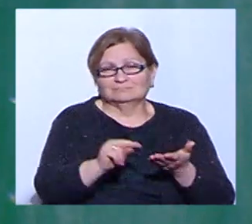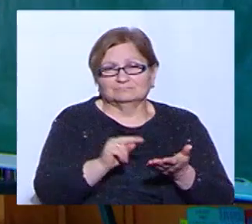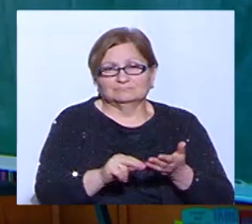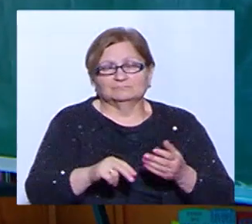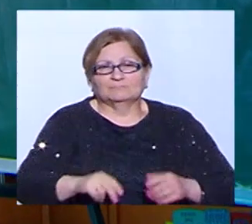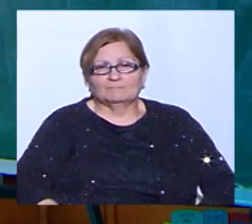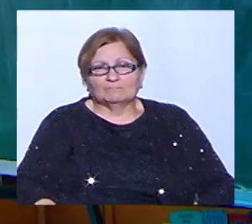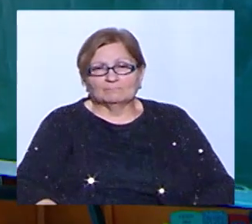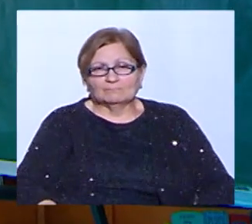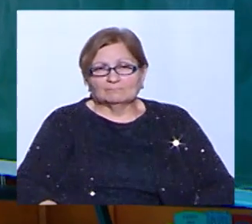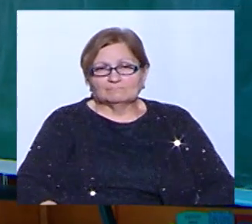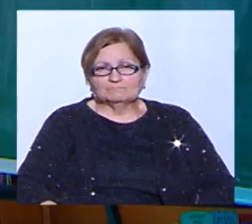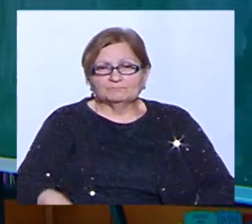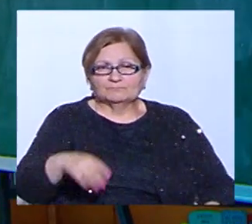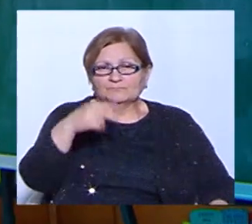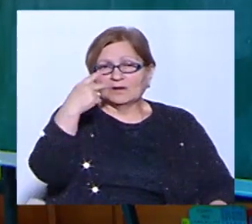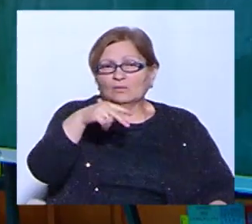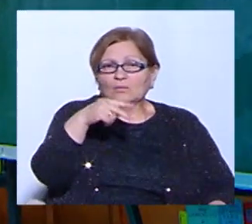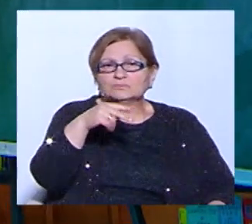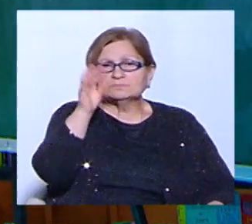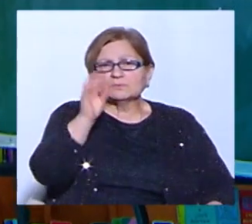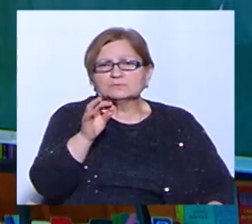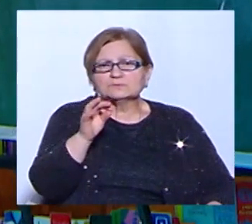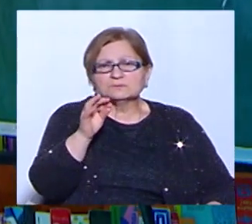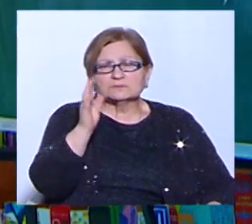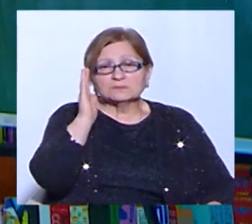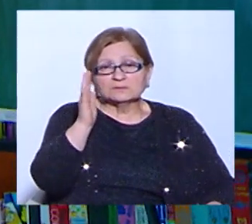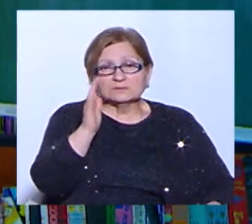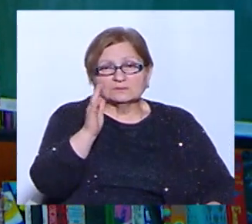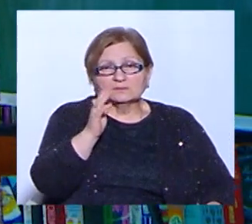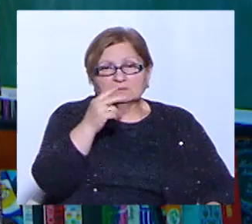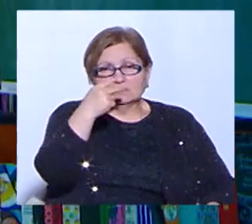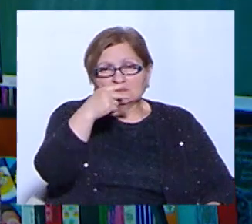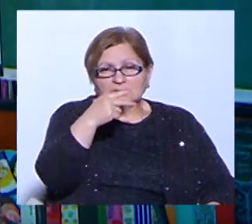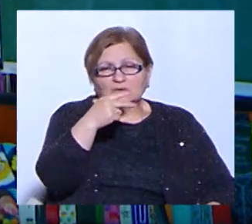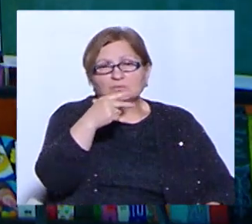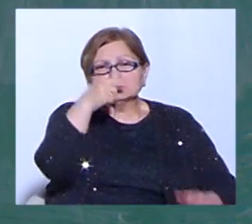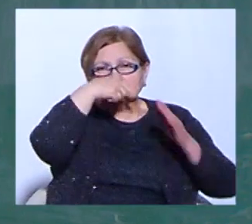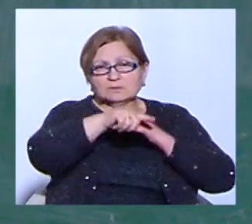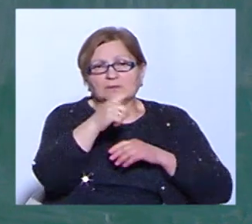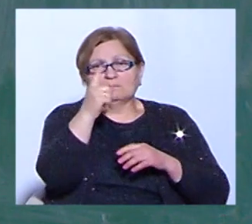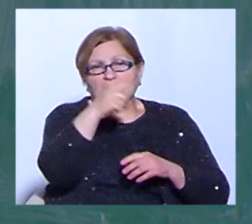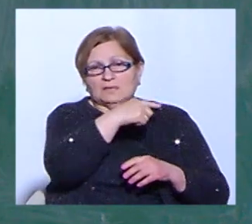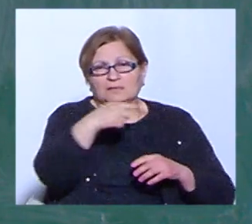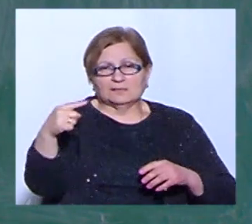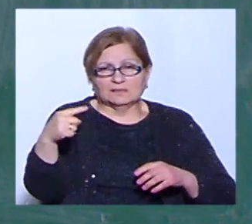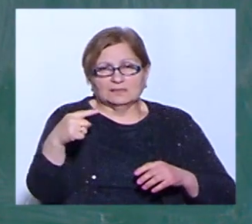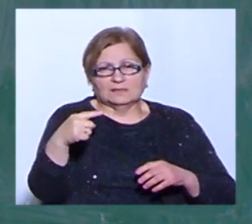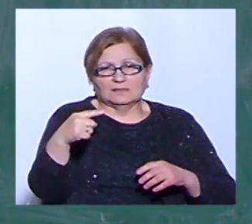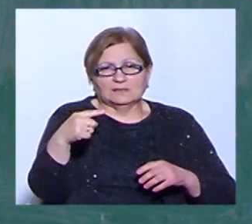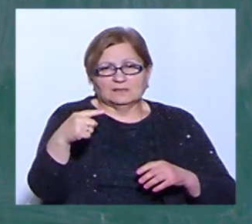გააგრძელებთ მუშაობას. 20% იქნება 20 ნიშნულში მეასედი, იგივე